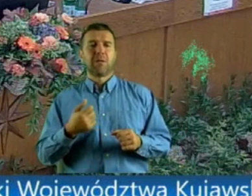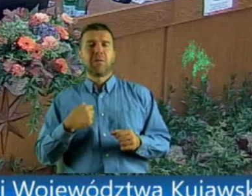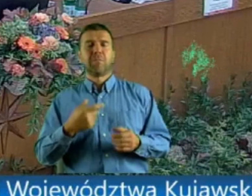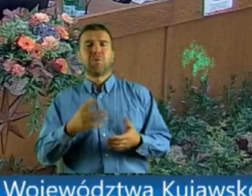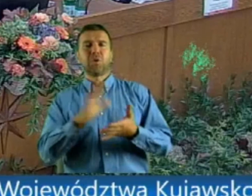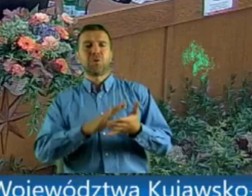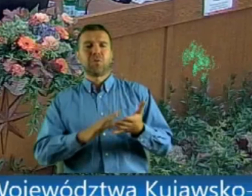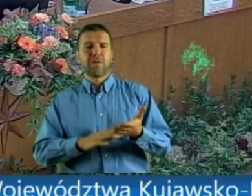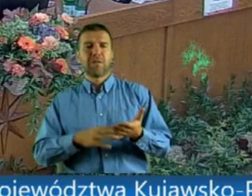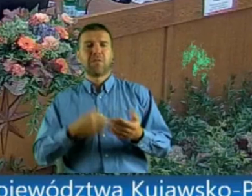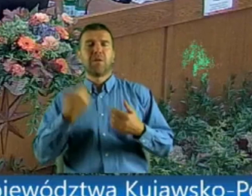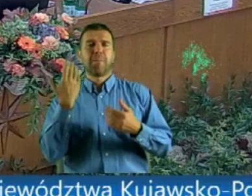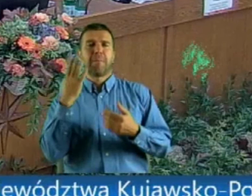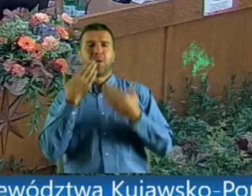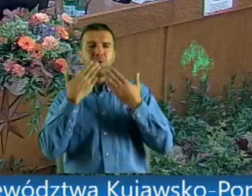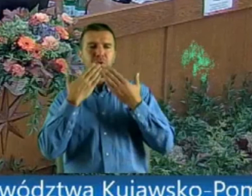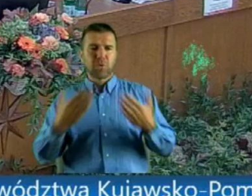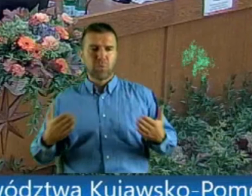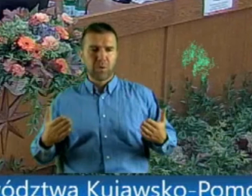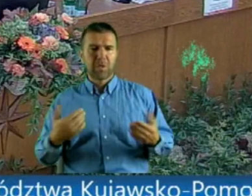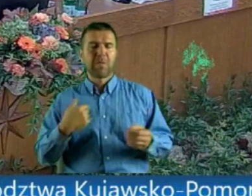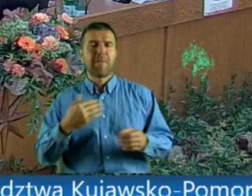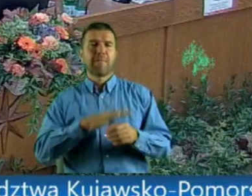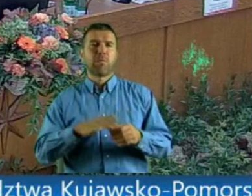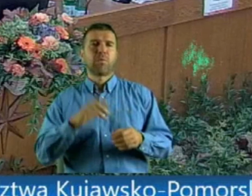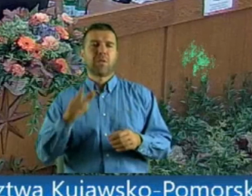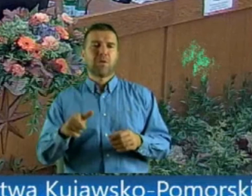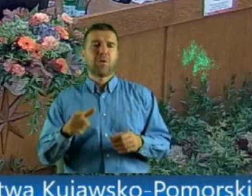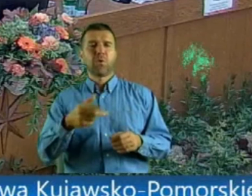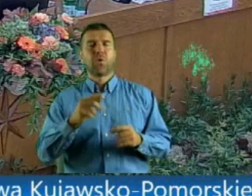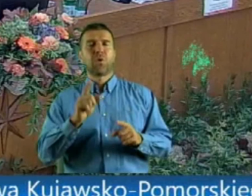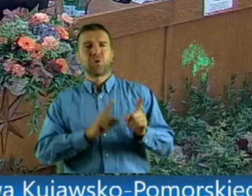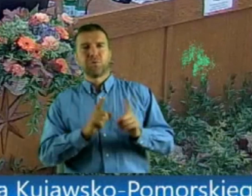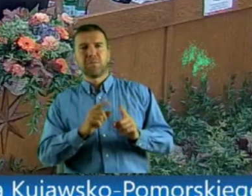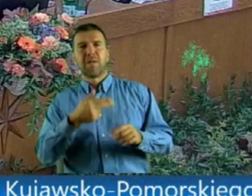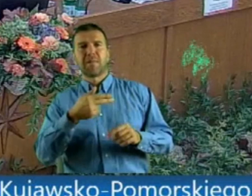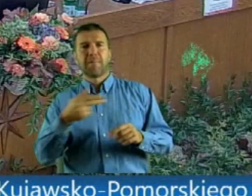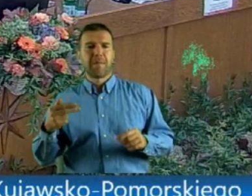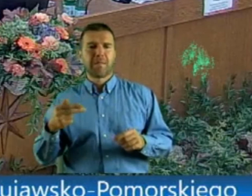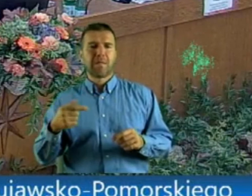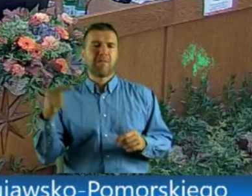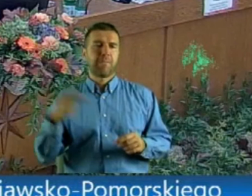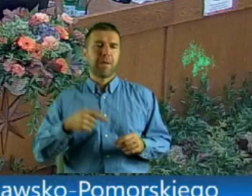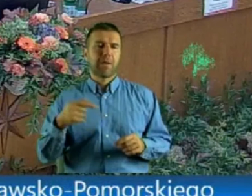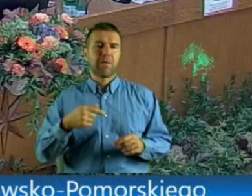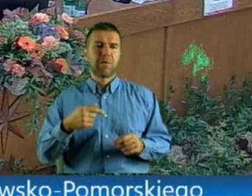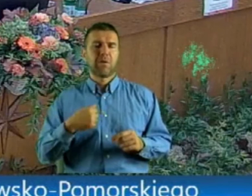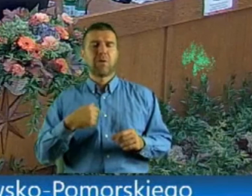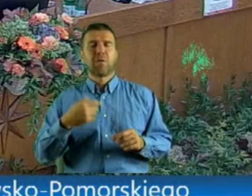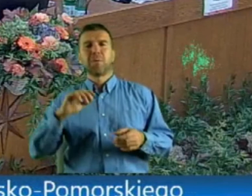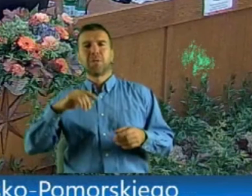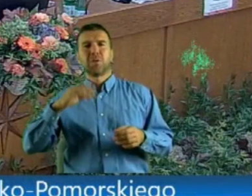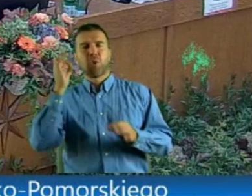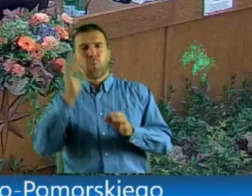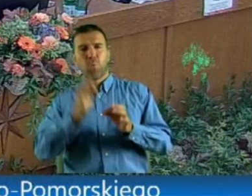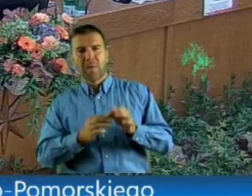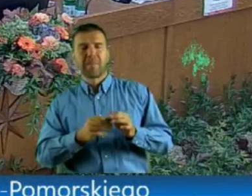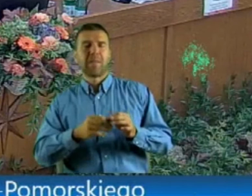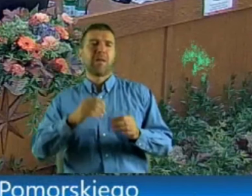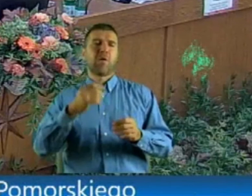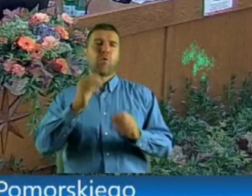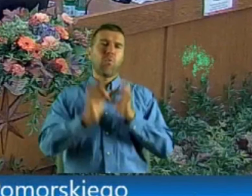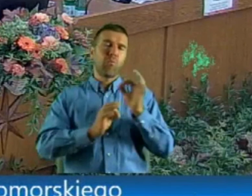raz serdecznie Państwu dziękuję za jej wypełnienie, to niektóre tematy wymagają pogłębienia i dyskusji tak